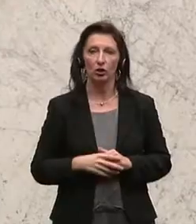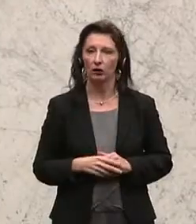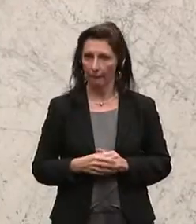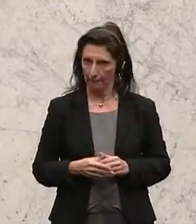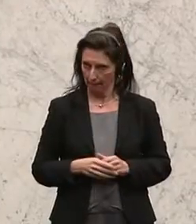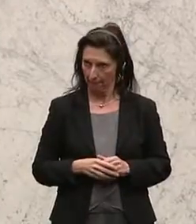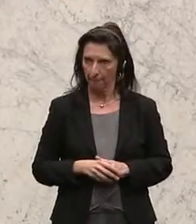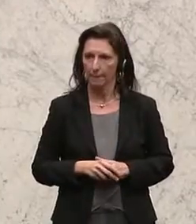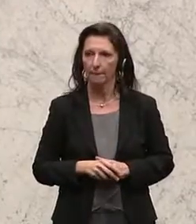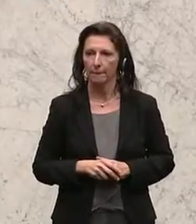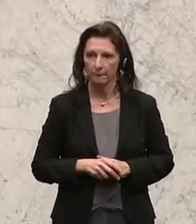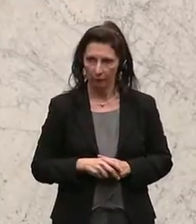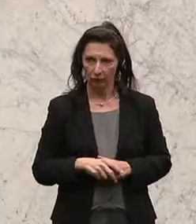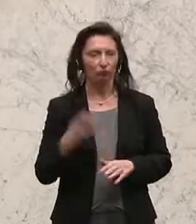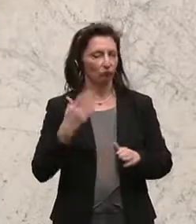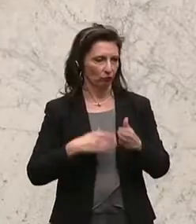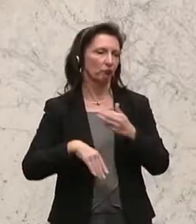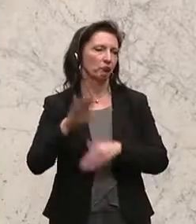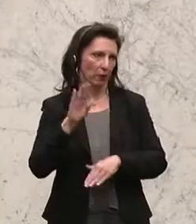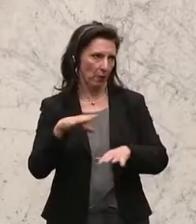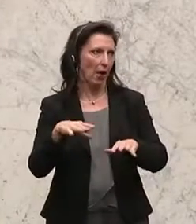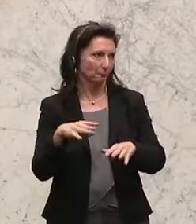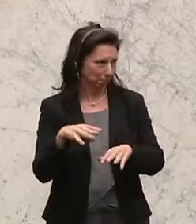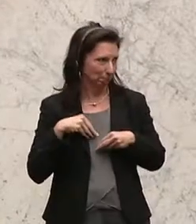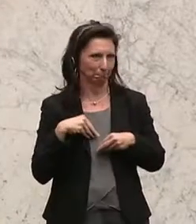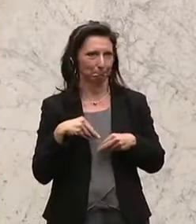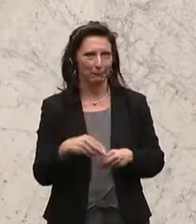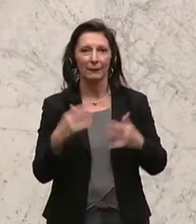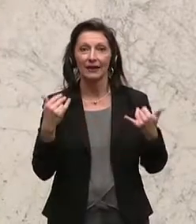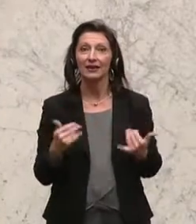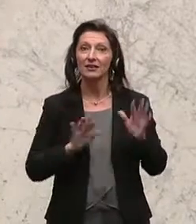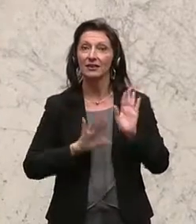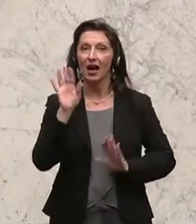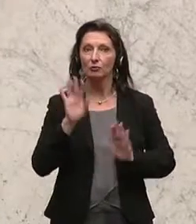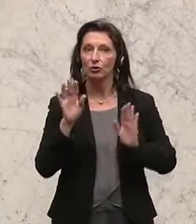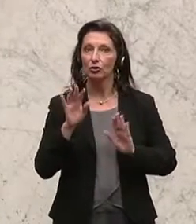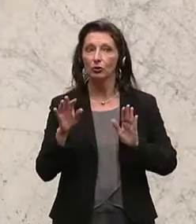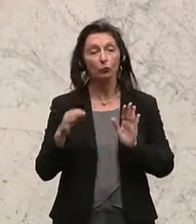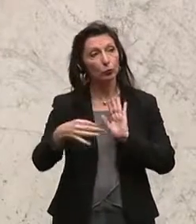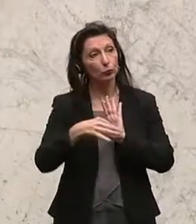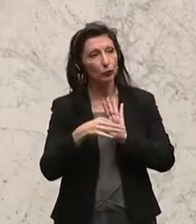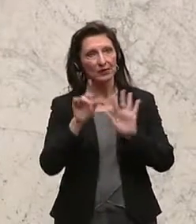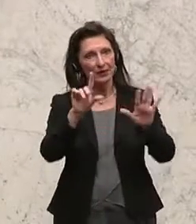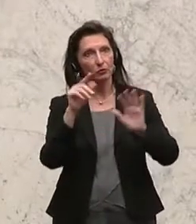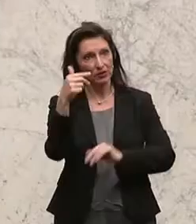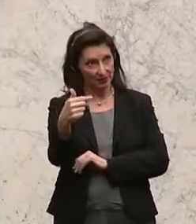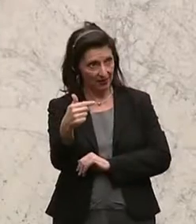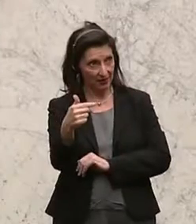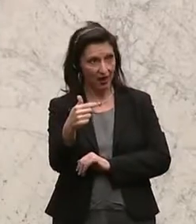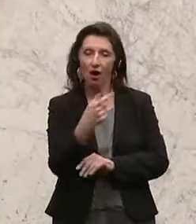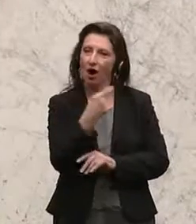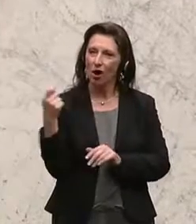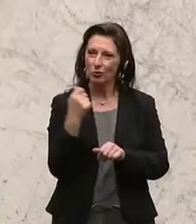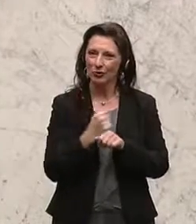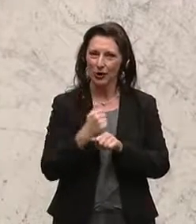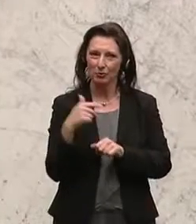entsprechendes Zeichen. Das ist mehrheitlich angenommen. Schließlich gelangen wir zur Abstimmung über Tagesordnungspunkt 27, Antrag des Ausschusses